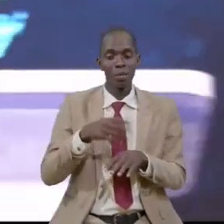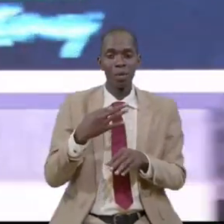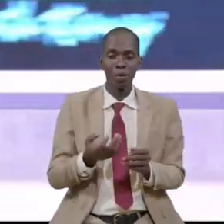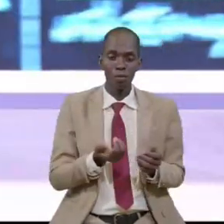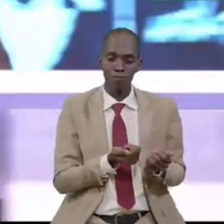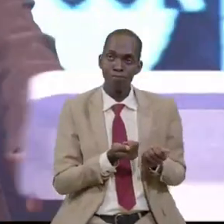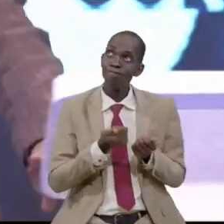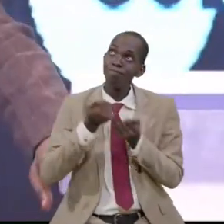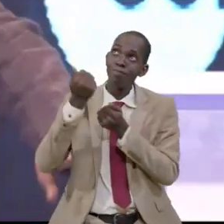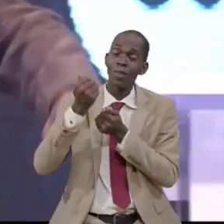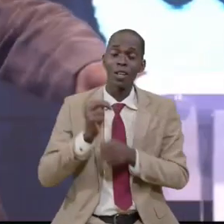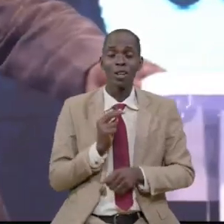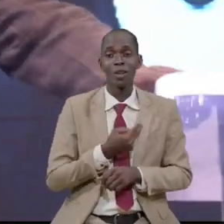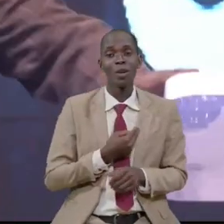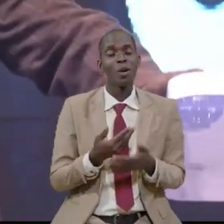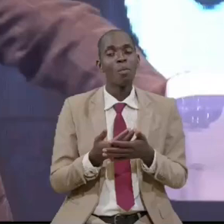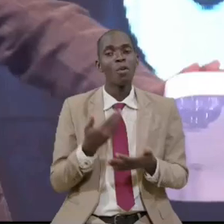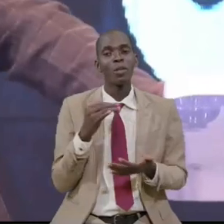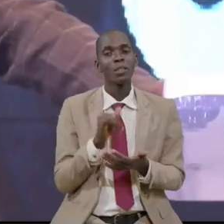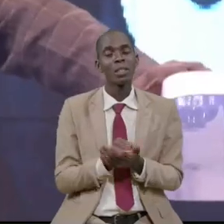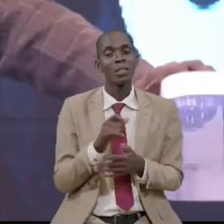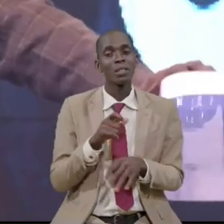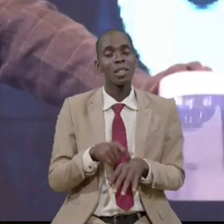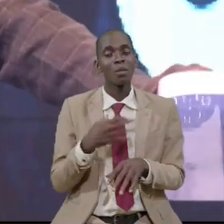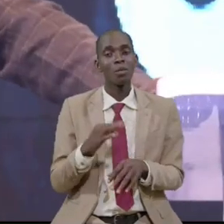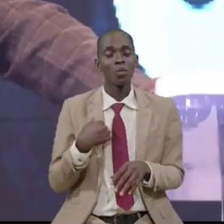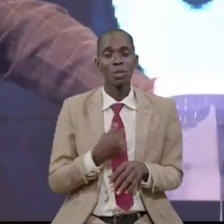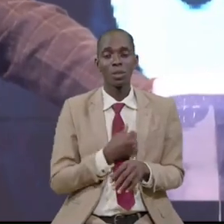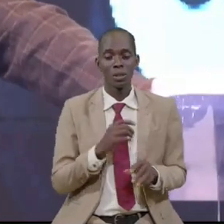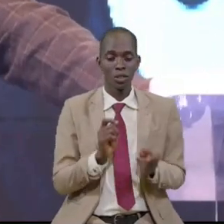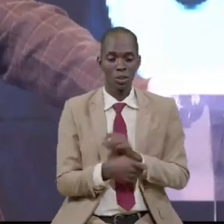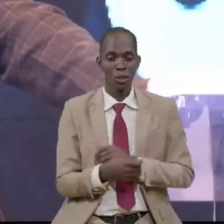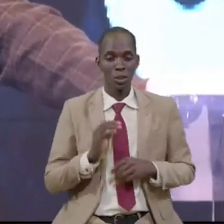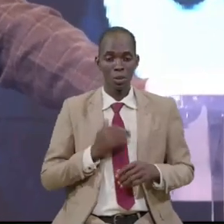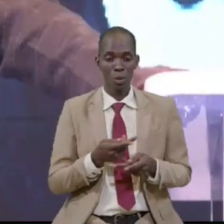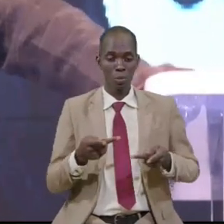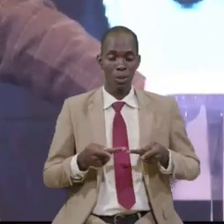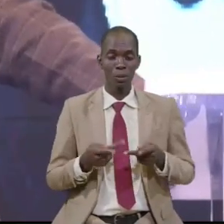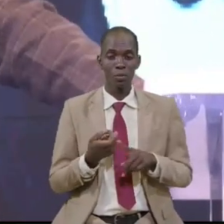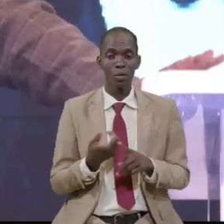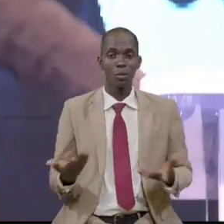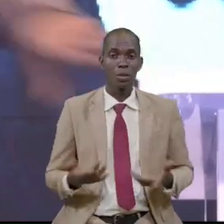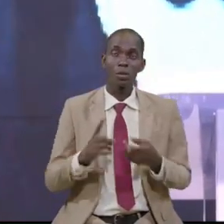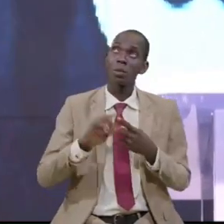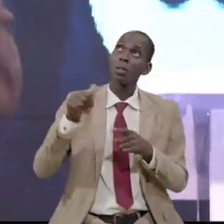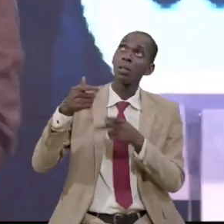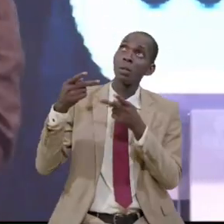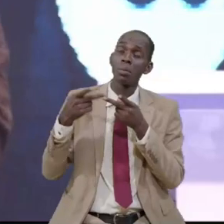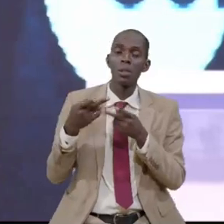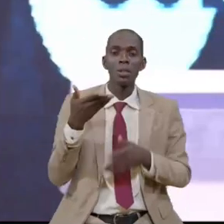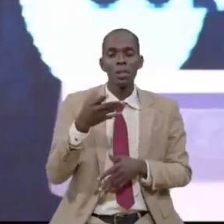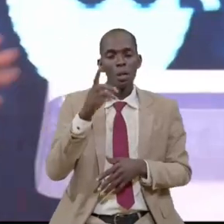lieu, avant que cette transplantation ait lieu, il faut qu'il y ait une